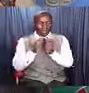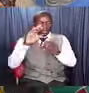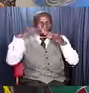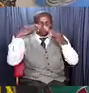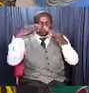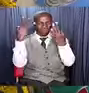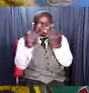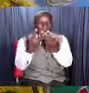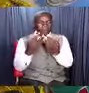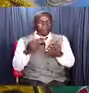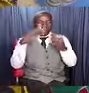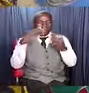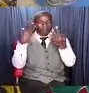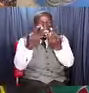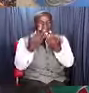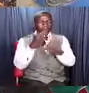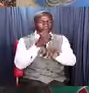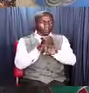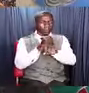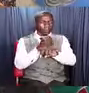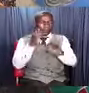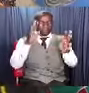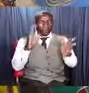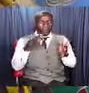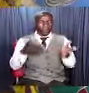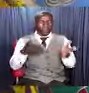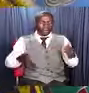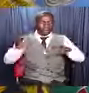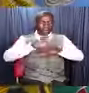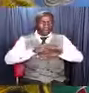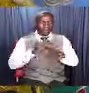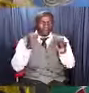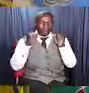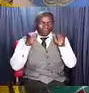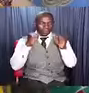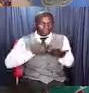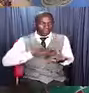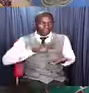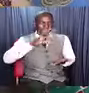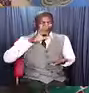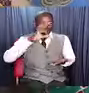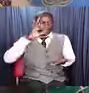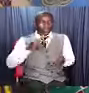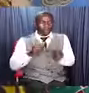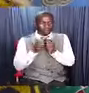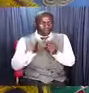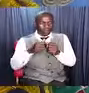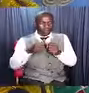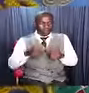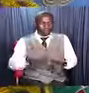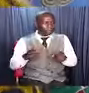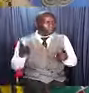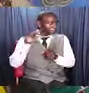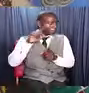nyumba yake. Nyumba ya mishinari ukaifinike na nguvu zako za Roho Mtakatifu, ukawe pamoja nao siku